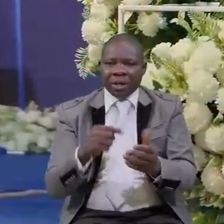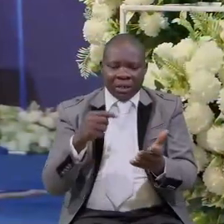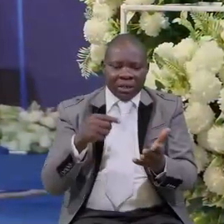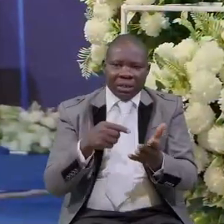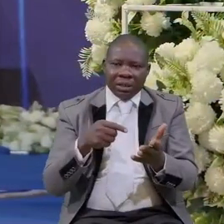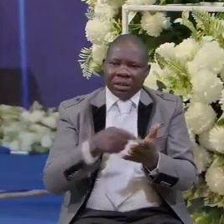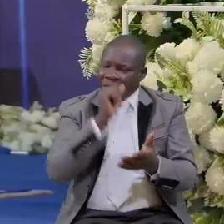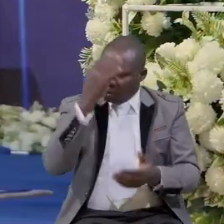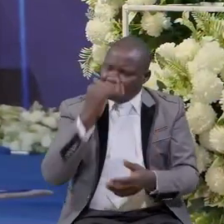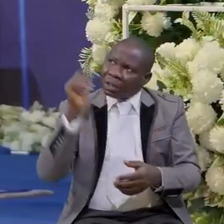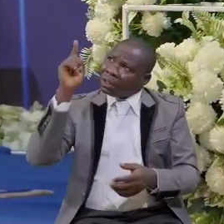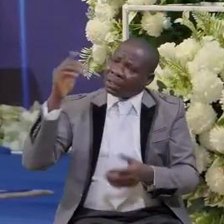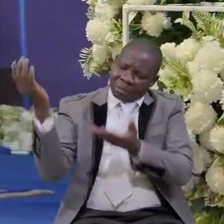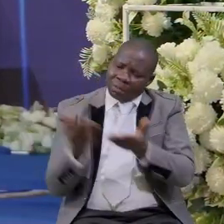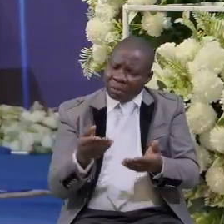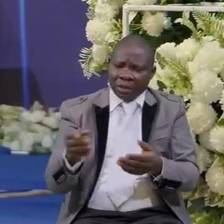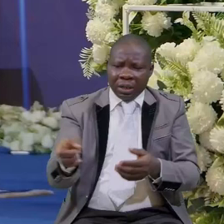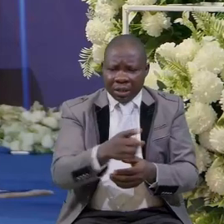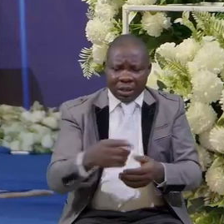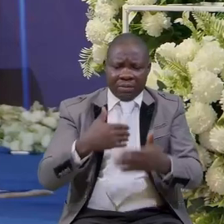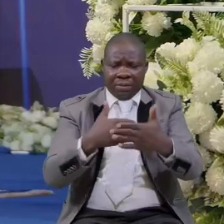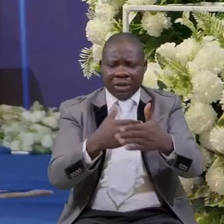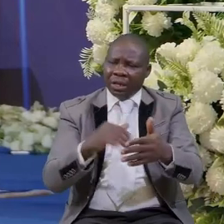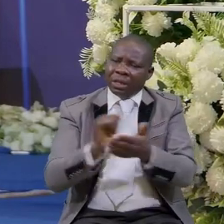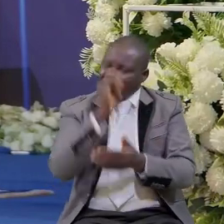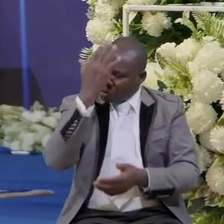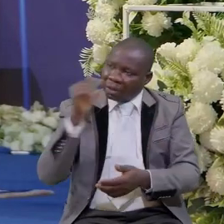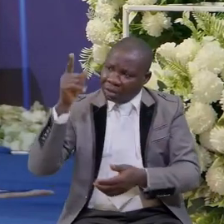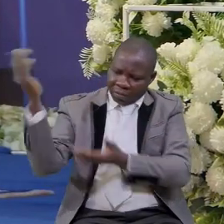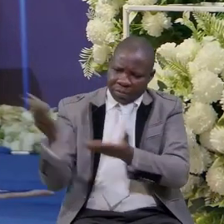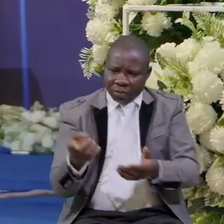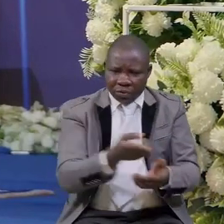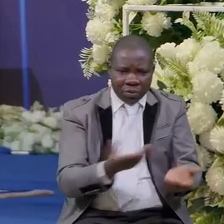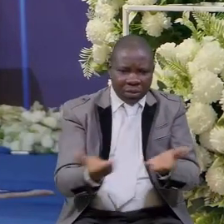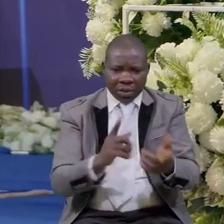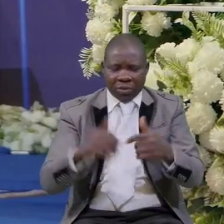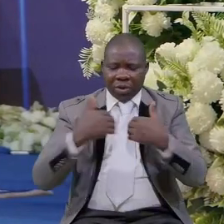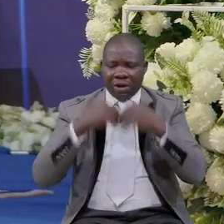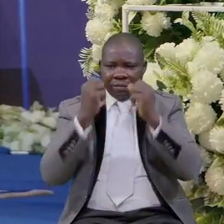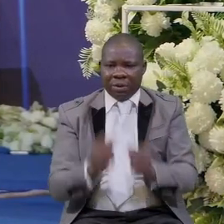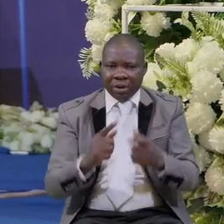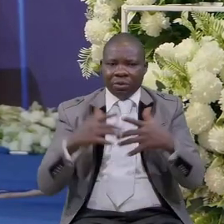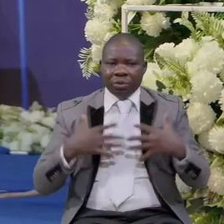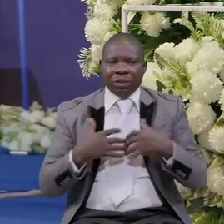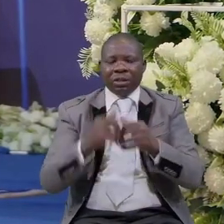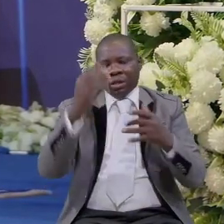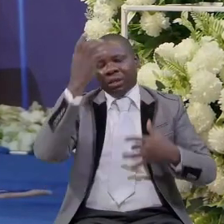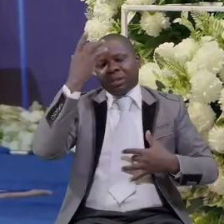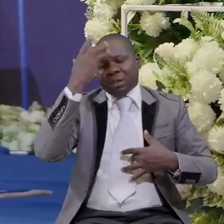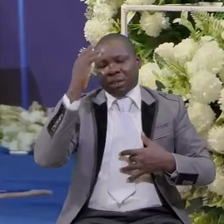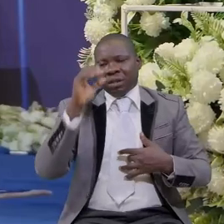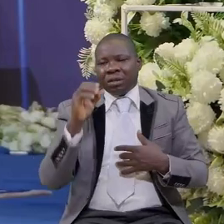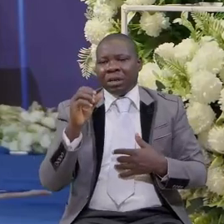C'est pourquoi il les a rapprochés. C'est pourquoi il t'a amené ici. Pour avoir le pouvoir de guérir les malades, de chasser